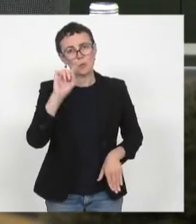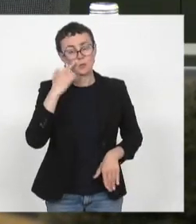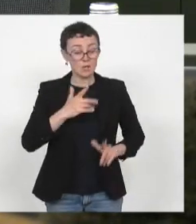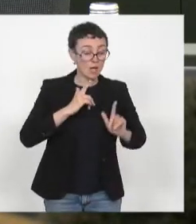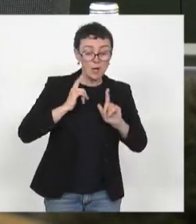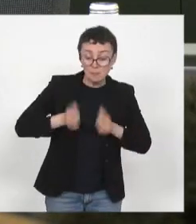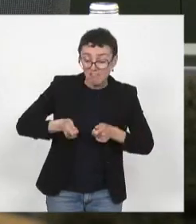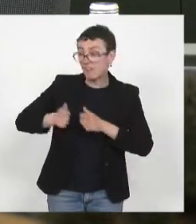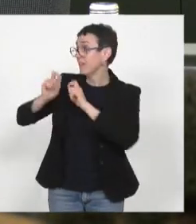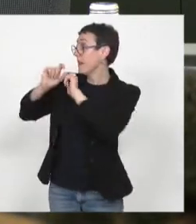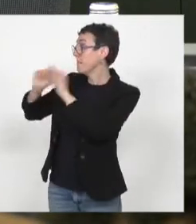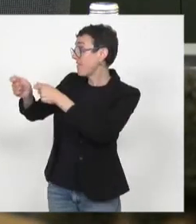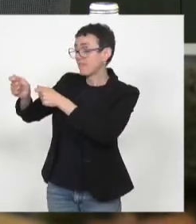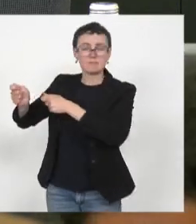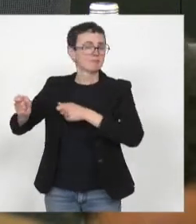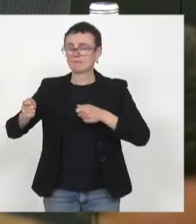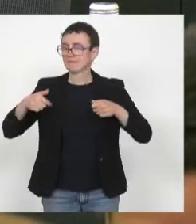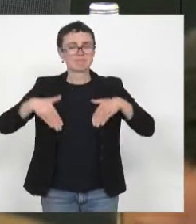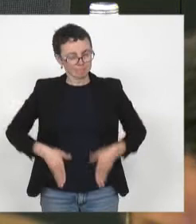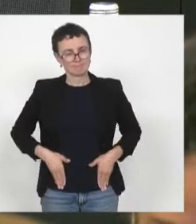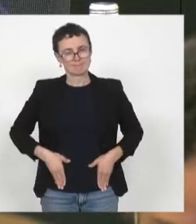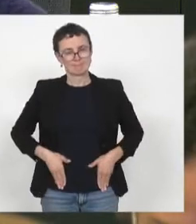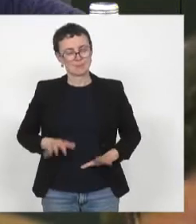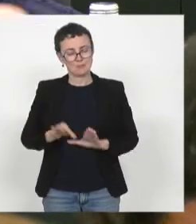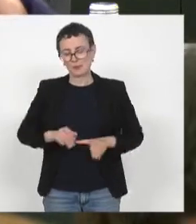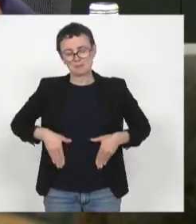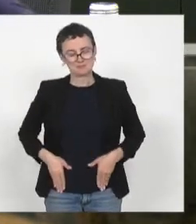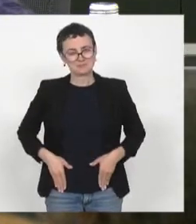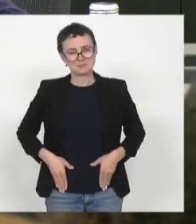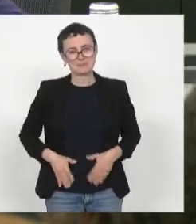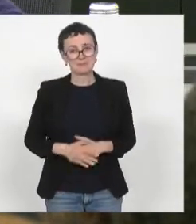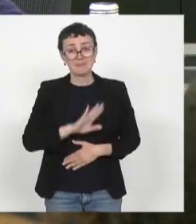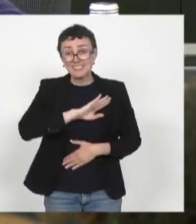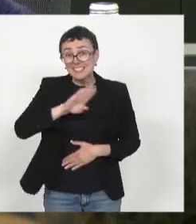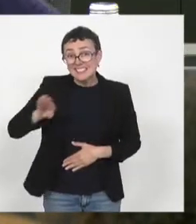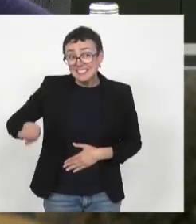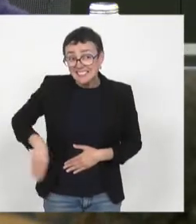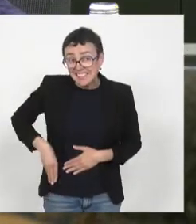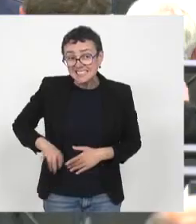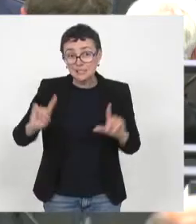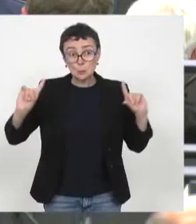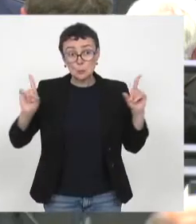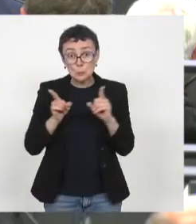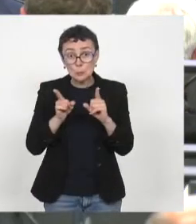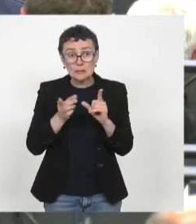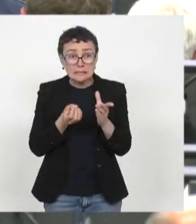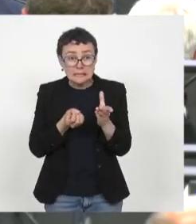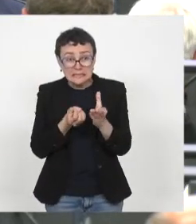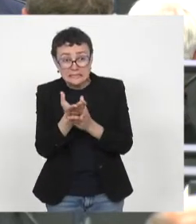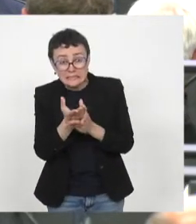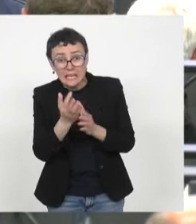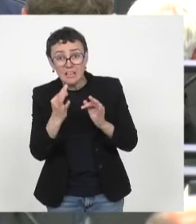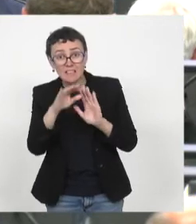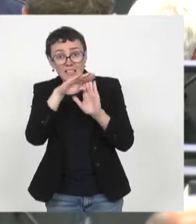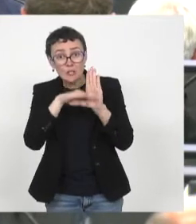vous le permettez, Monsieur le Président, je finirai juste 3 lignes relativement au règlement intérieur. On souhaitait faire une petite intervention à ce